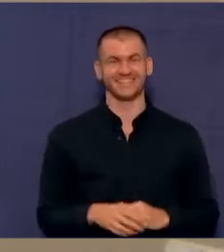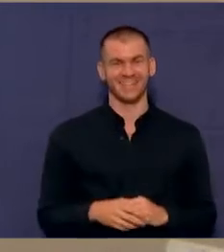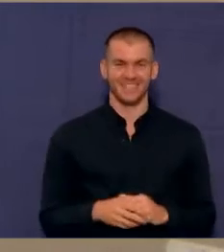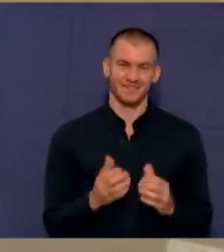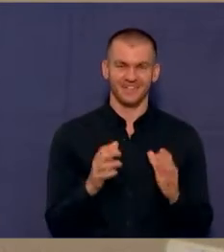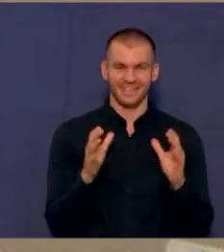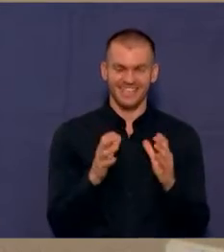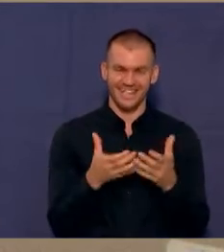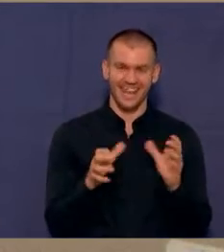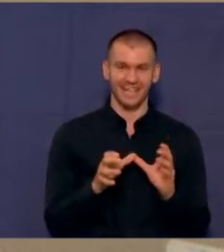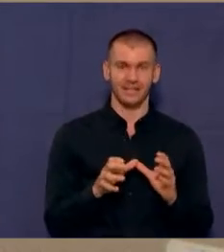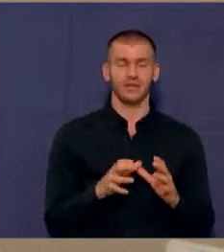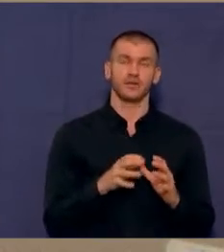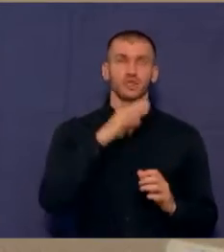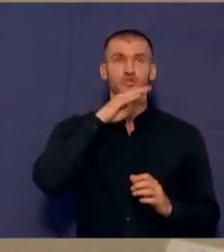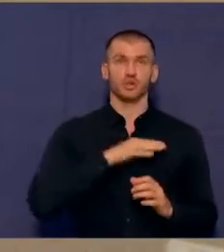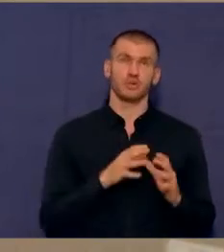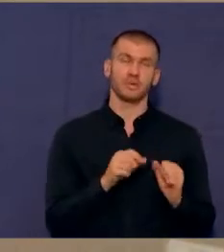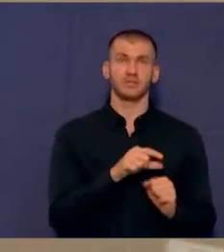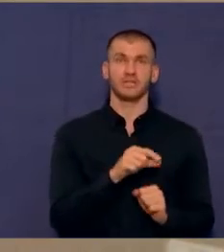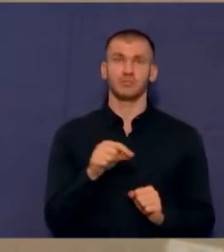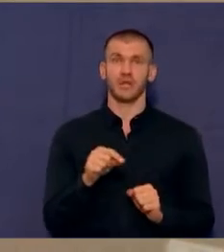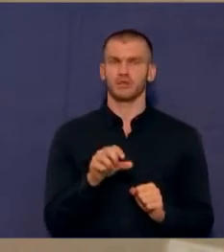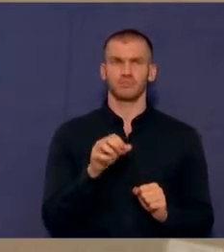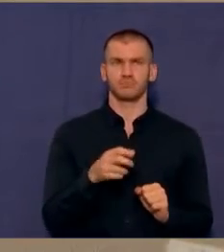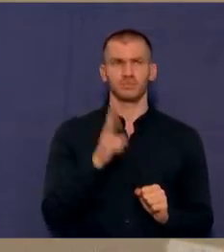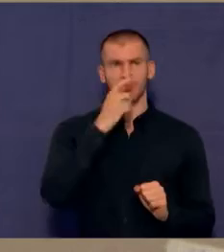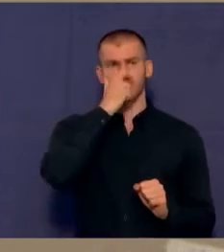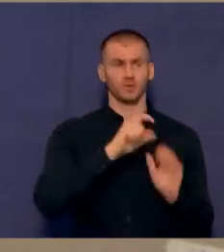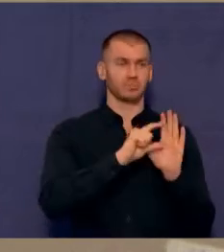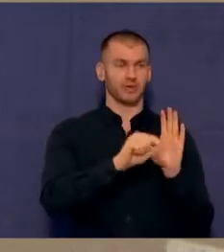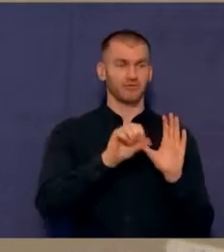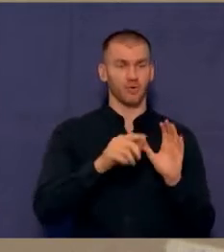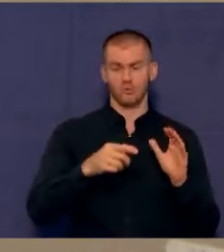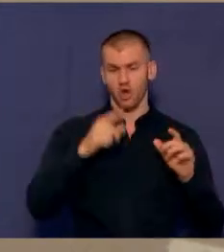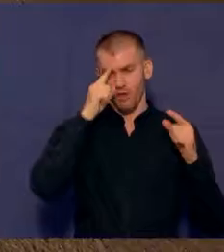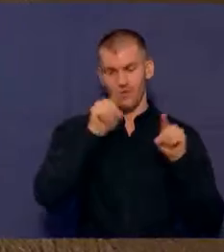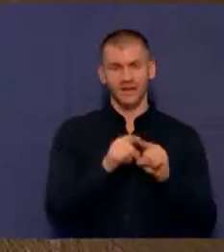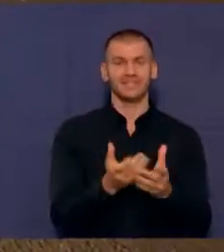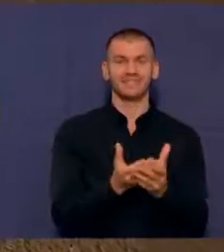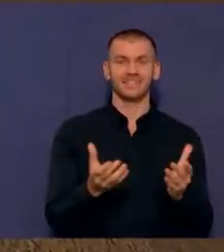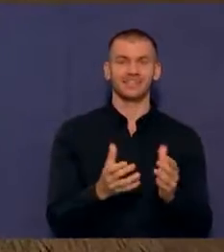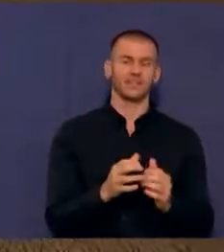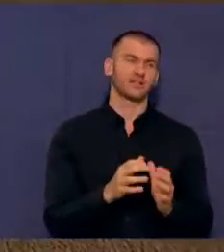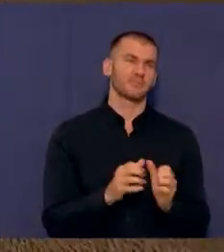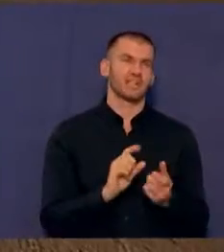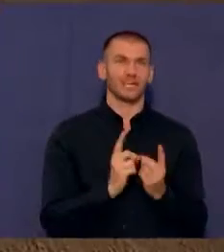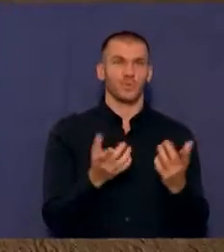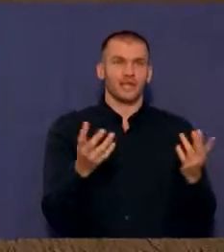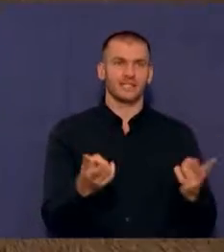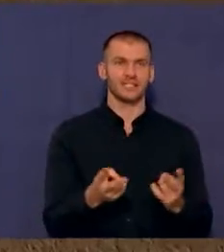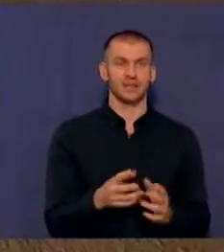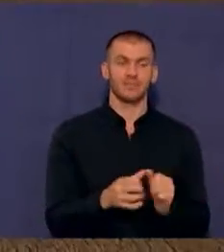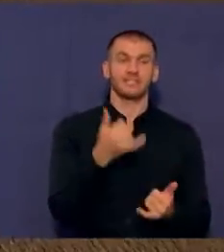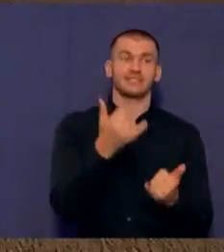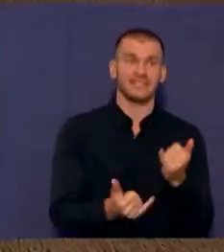Nej, men det ibland slutar det med att man drar och blir jävligt sur. Men då hör det till kanske också. Ja. Det blir någon låt till slut